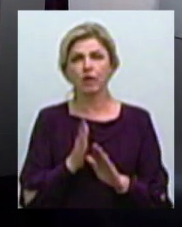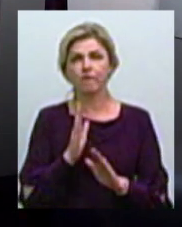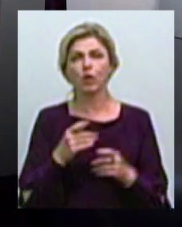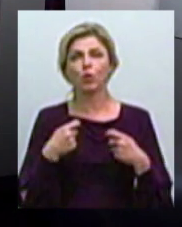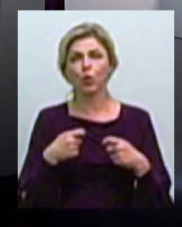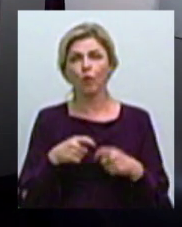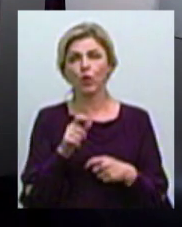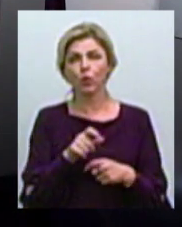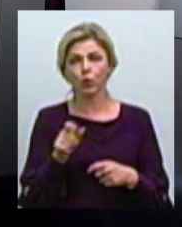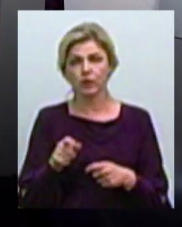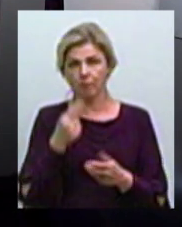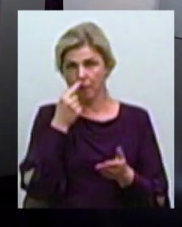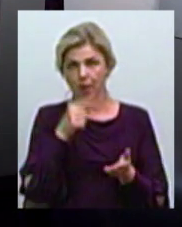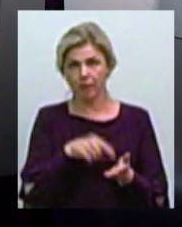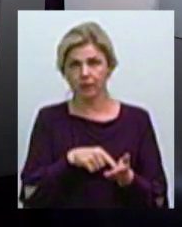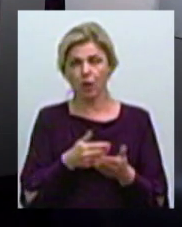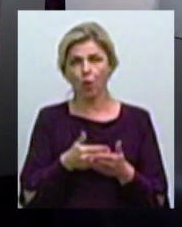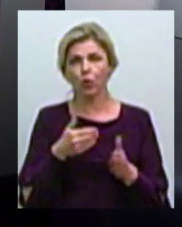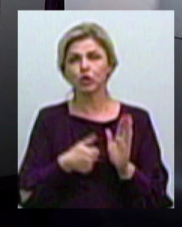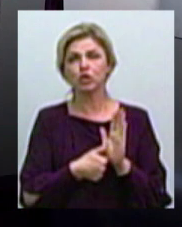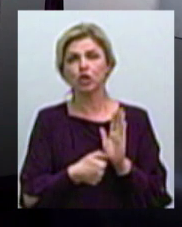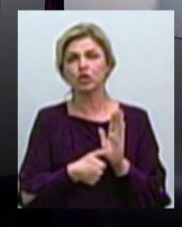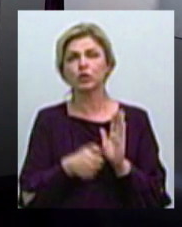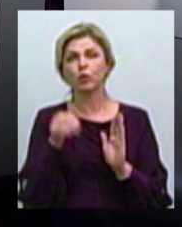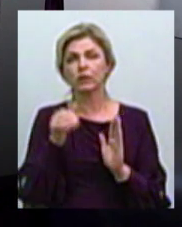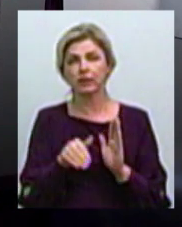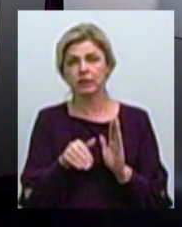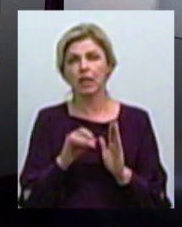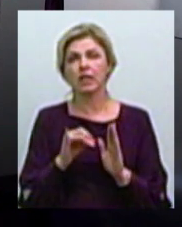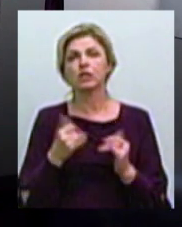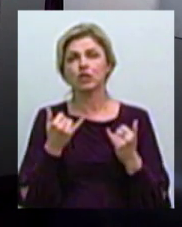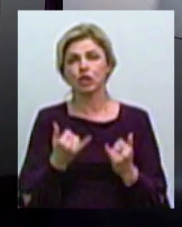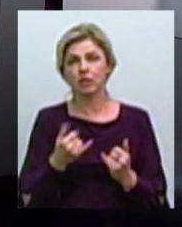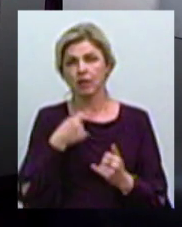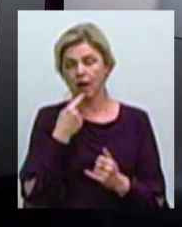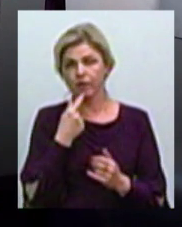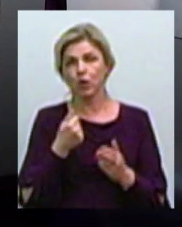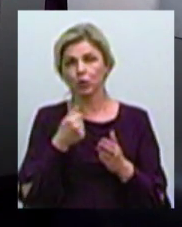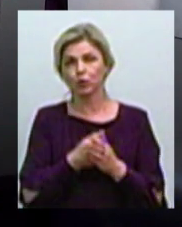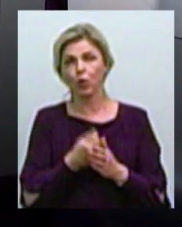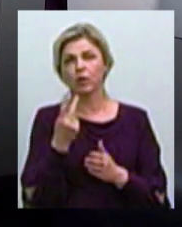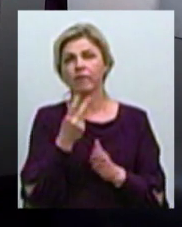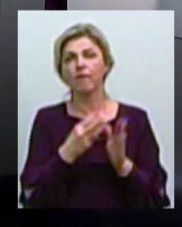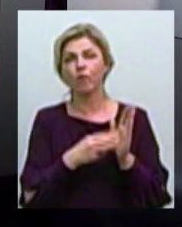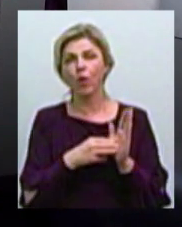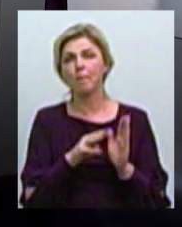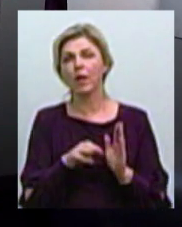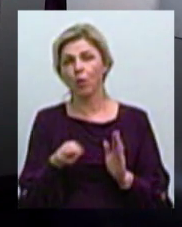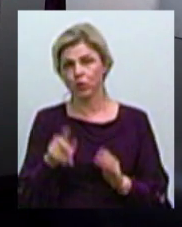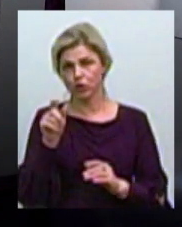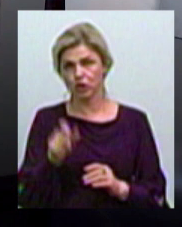в ситуацию торговли попадают от 600 тысяч, и сейчас уже говорят, до 28 миллионов